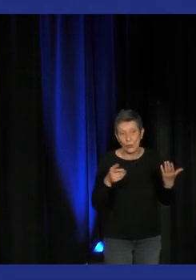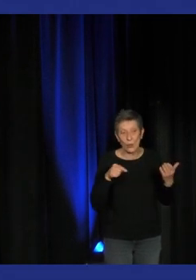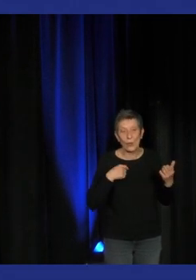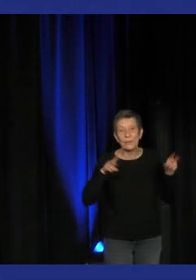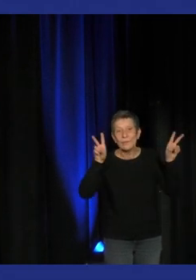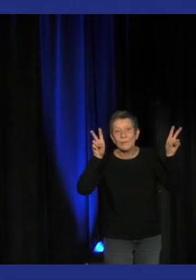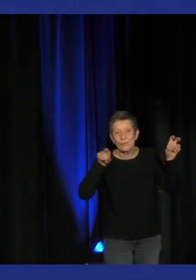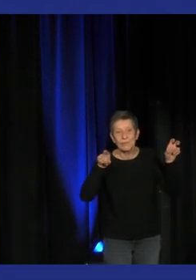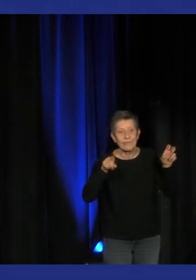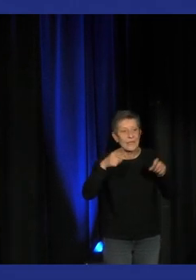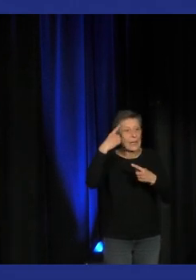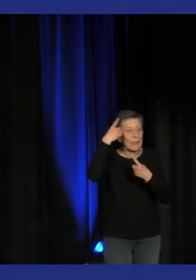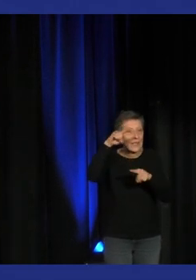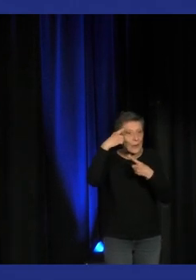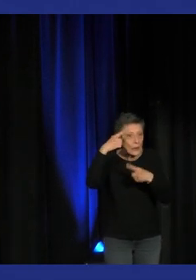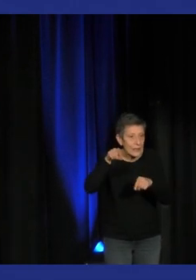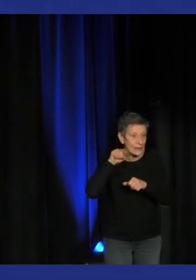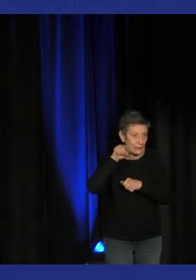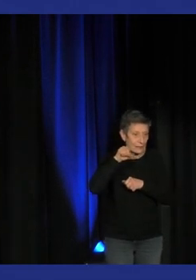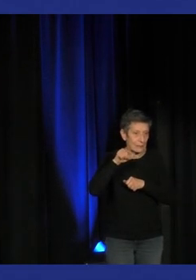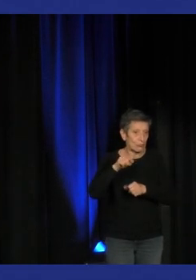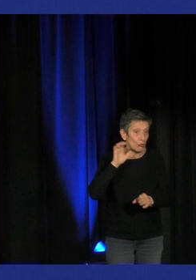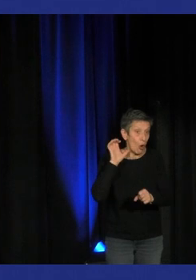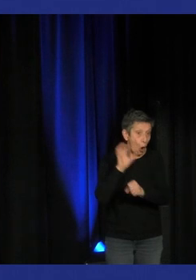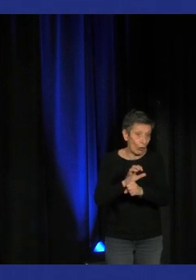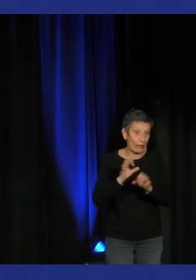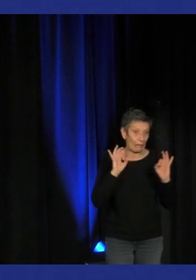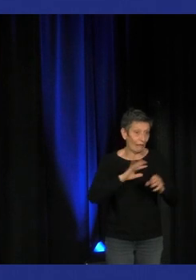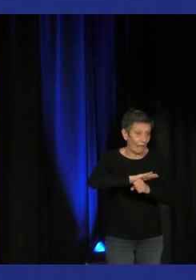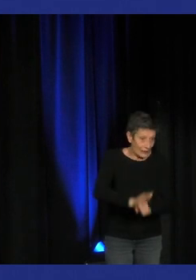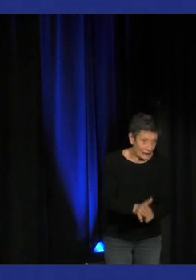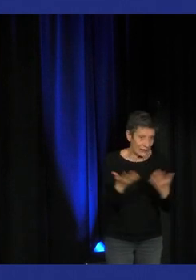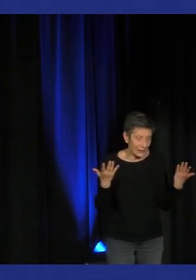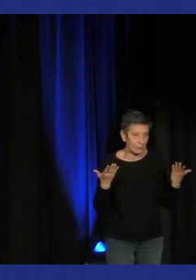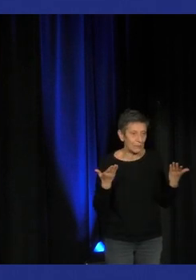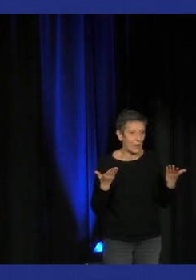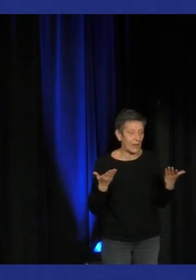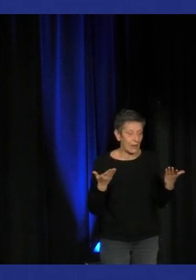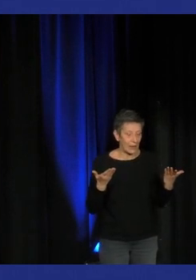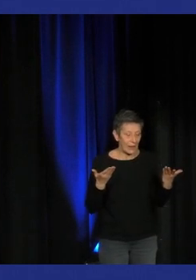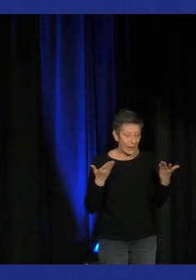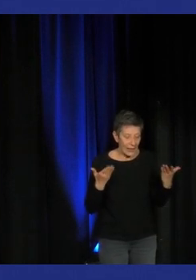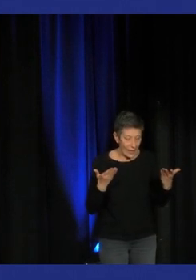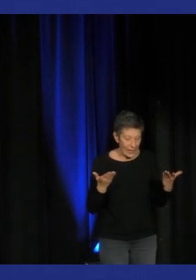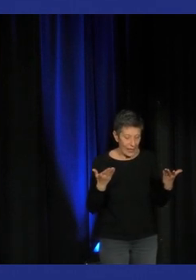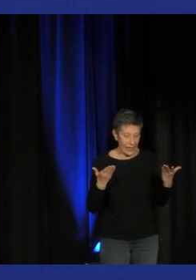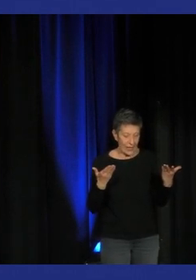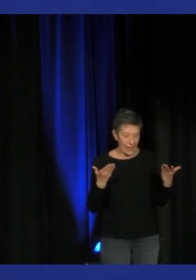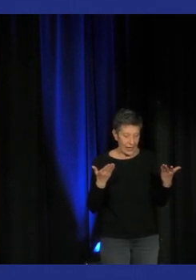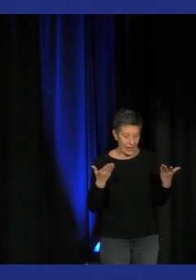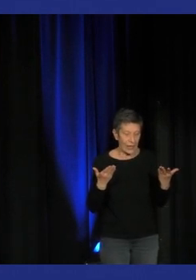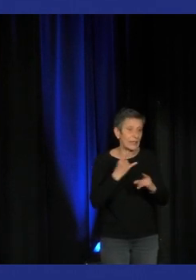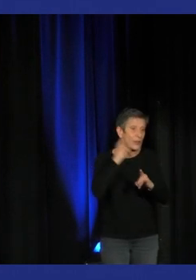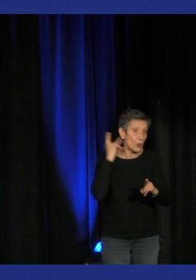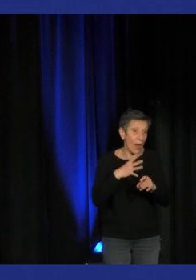militantisme anti-validiste, histoire et enjeu. Mais après, je vais bien sûr beaucoup aussi parler de, en exemple de ce que je peux vivre dans